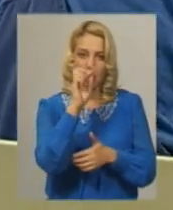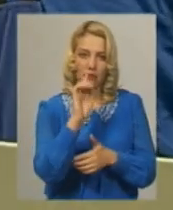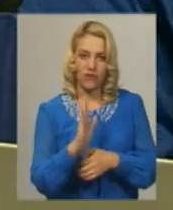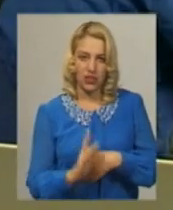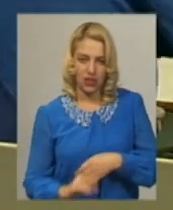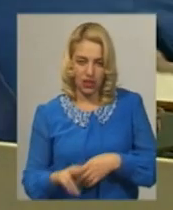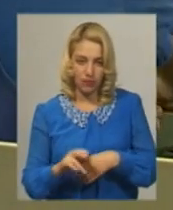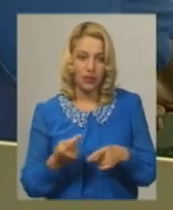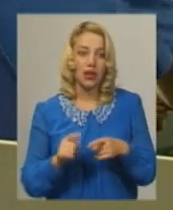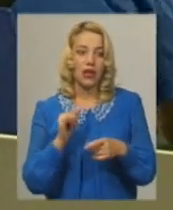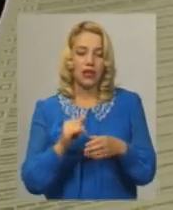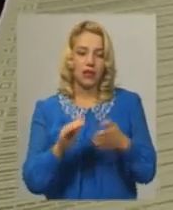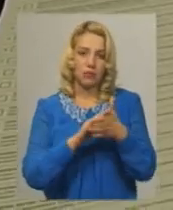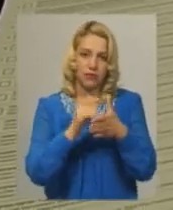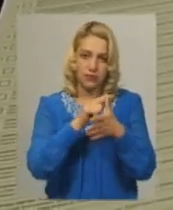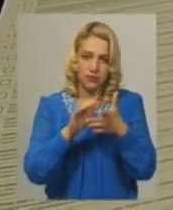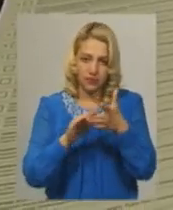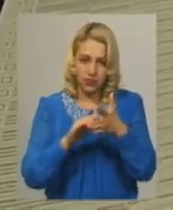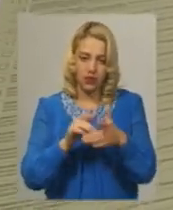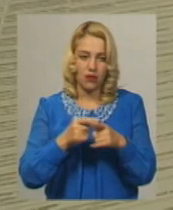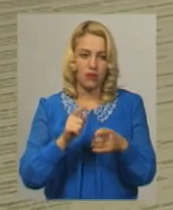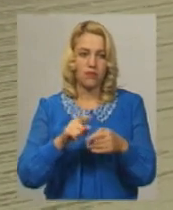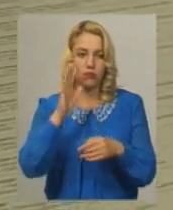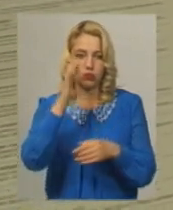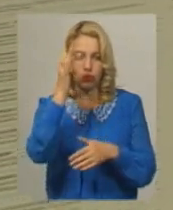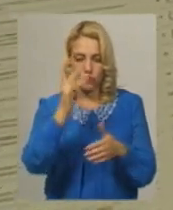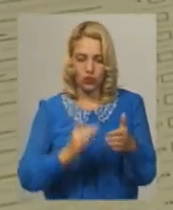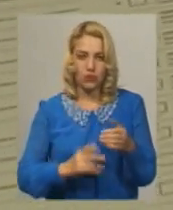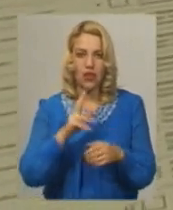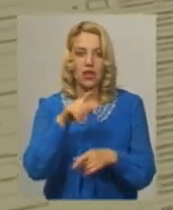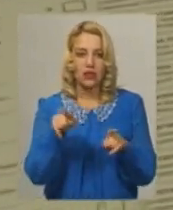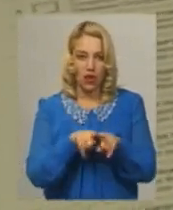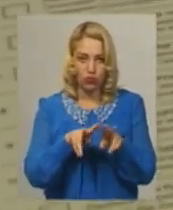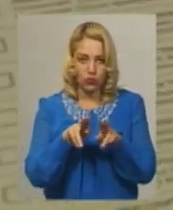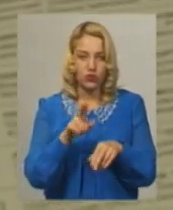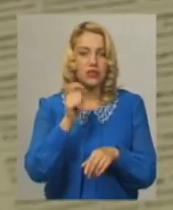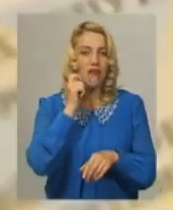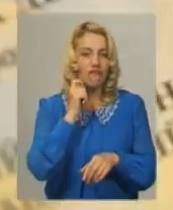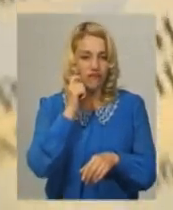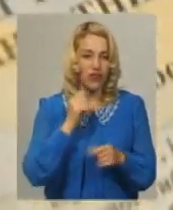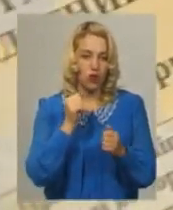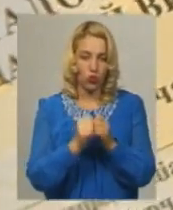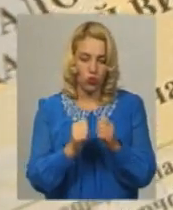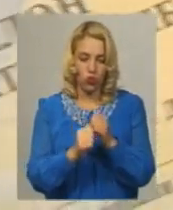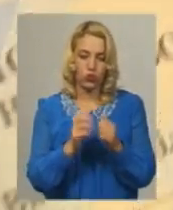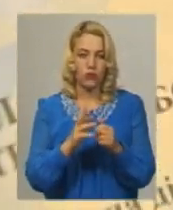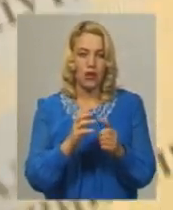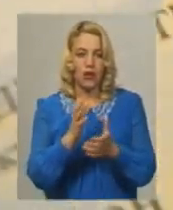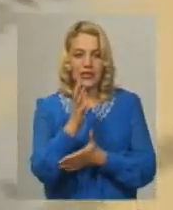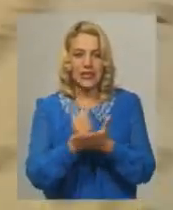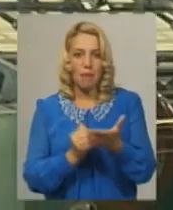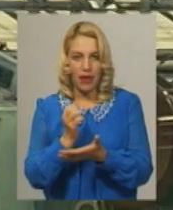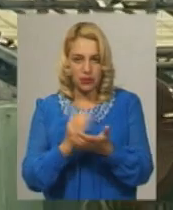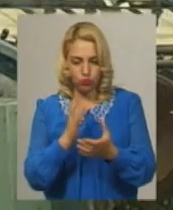збігу прізвищ, імен та по батькові кандидатів в одному окрузі розміщуватимуть за віком. Для кожної дільниці бюлетені замовляють із запасом.